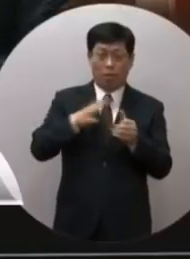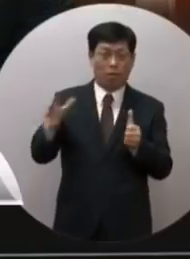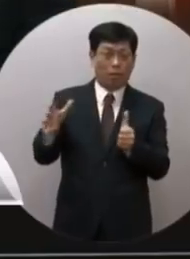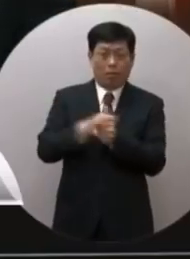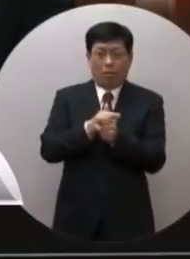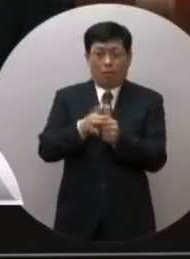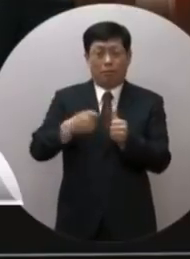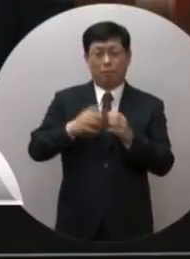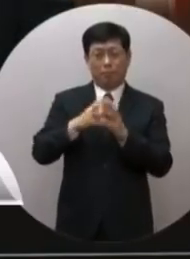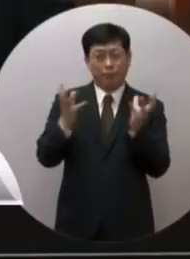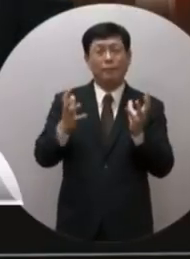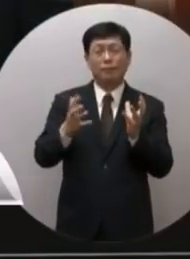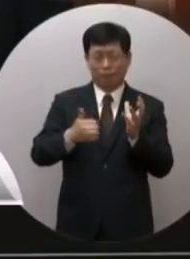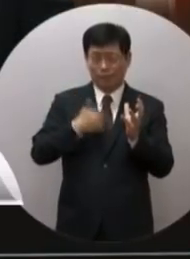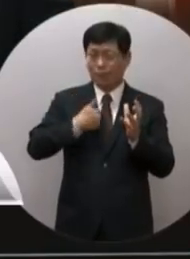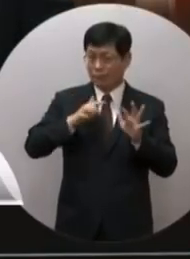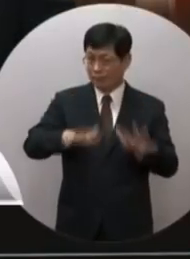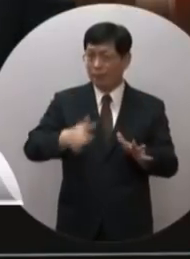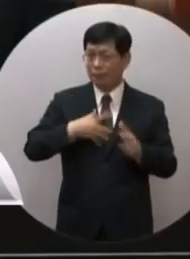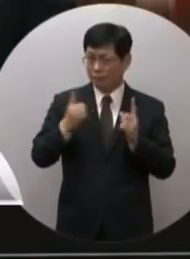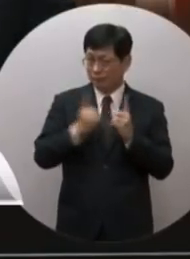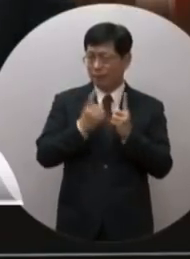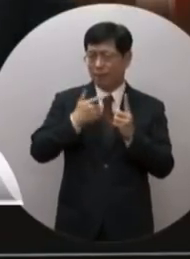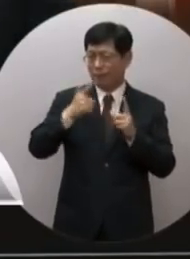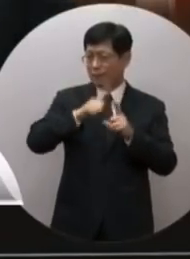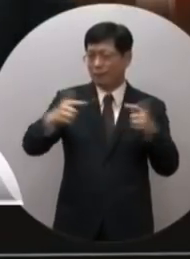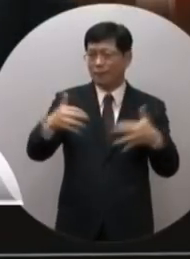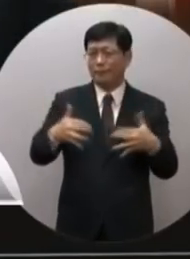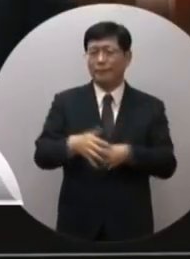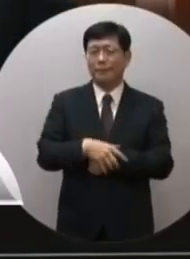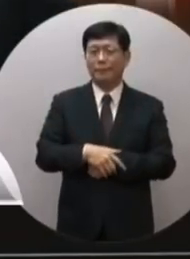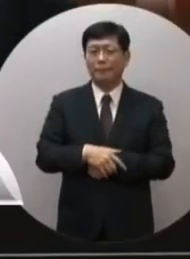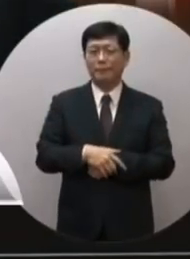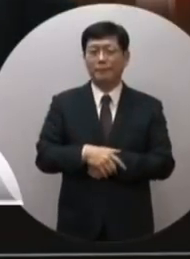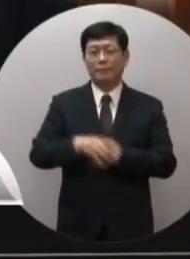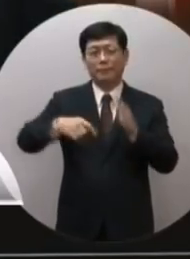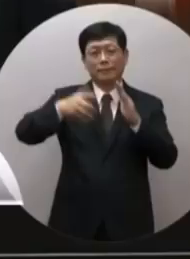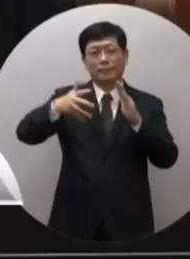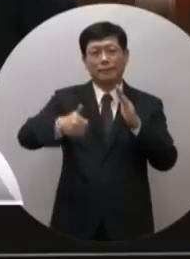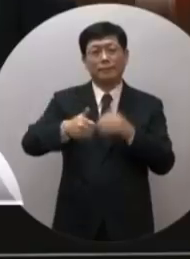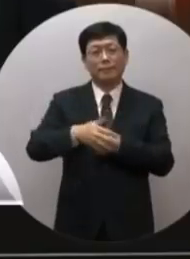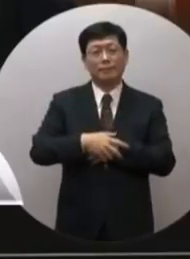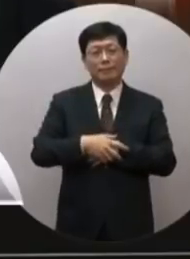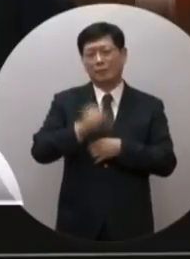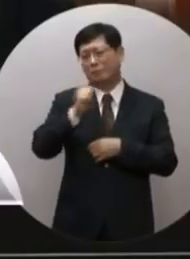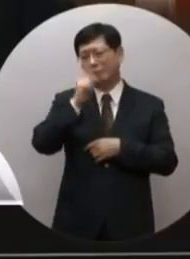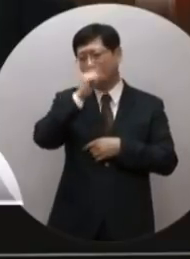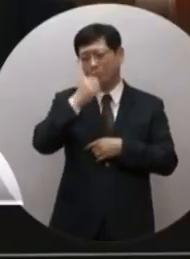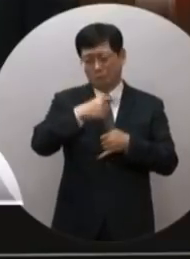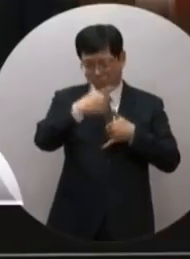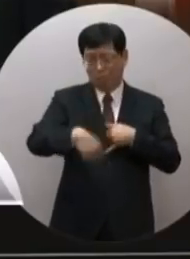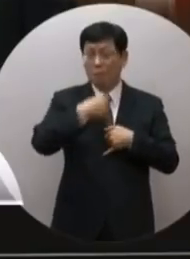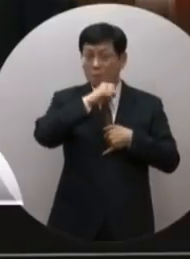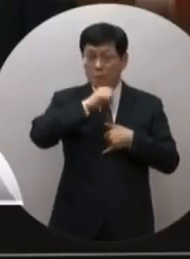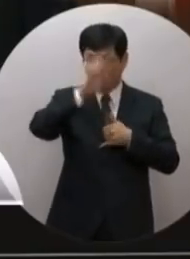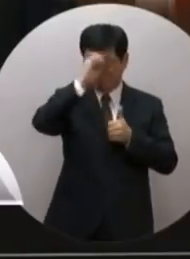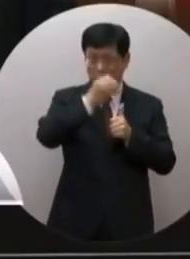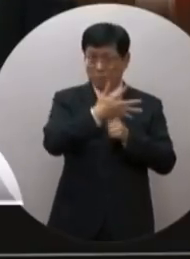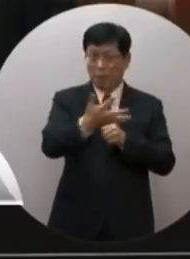崩溃，这才是我们现在面对最严重的一个问题。院长，不要把台湾的疫